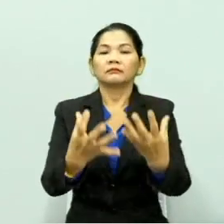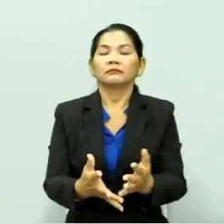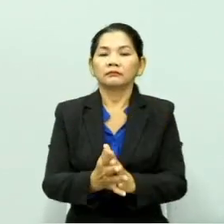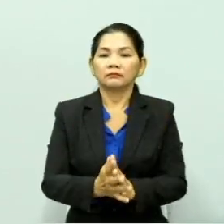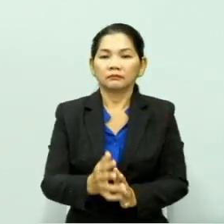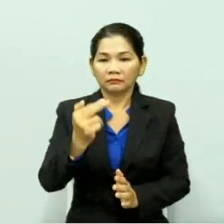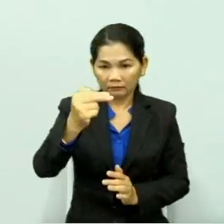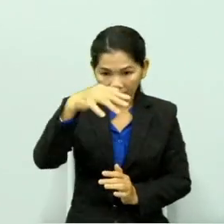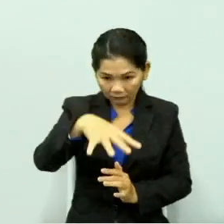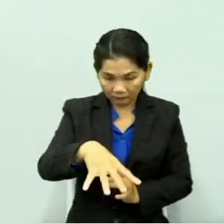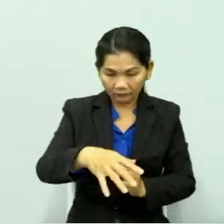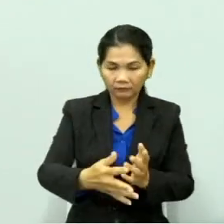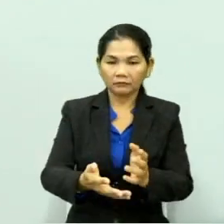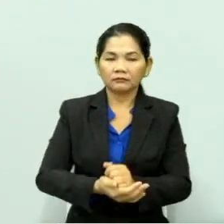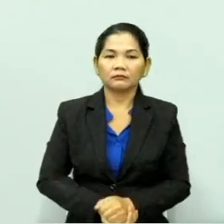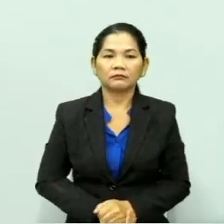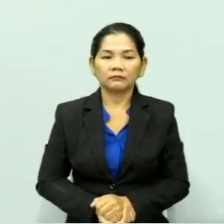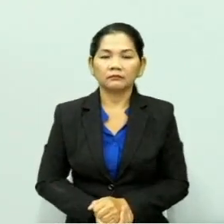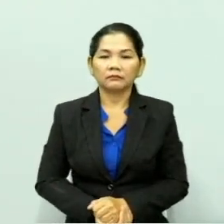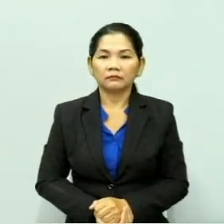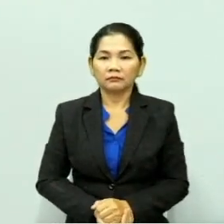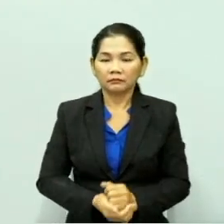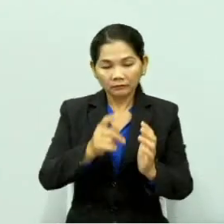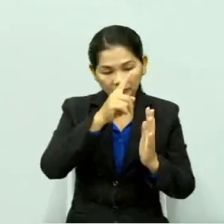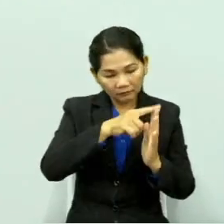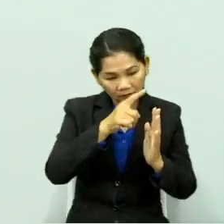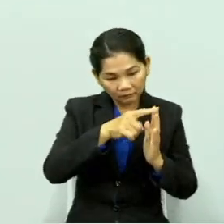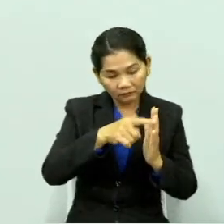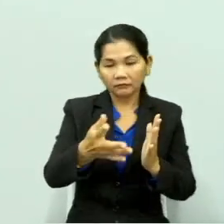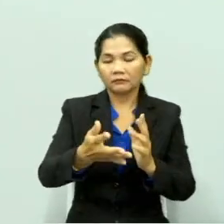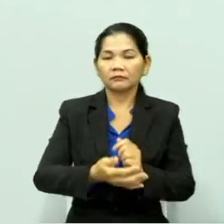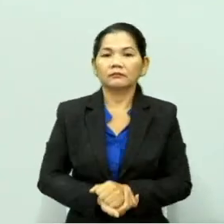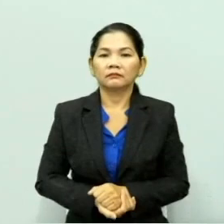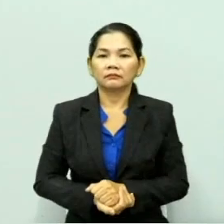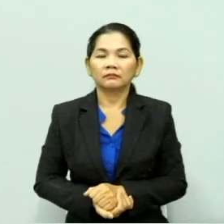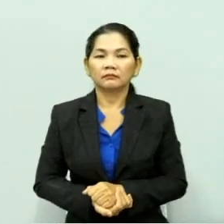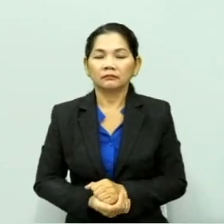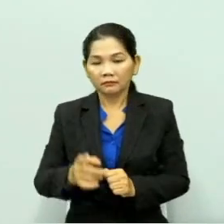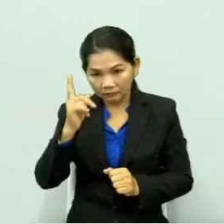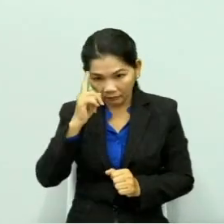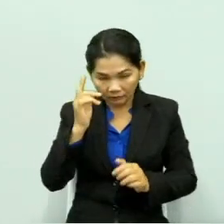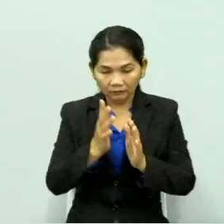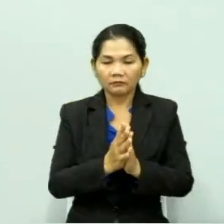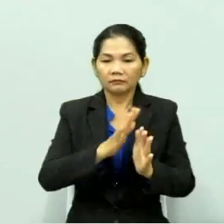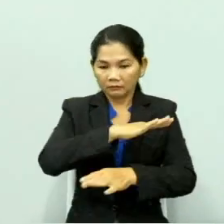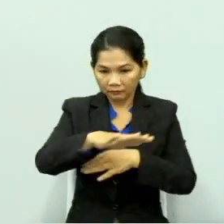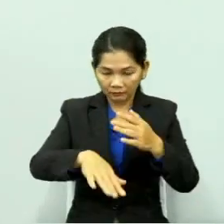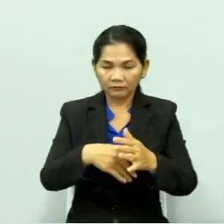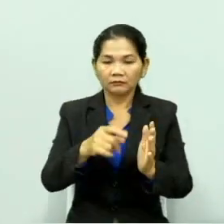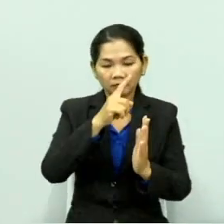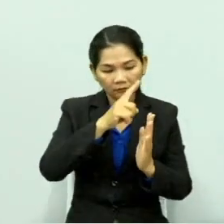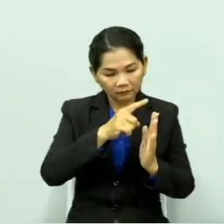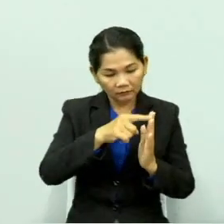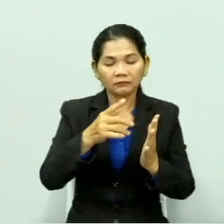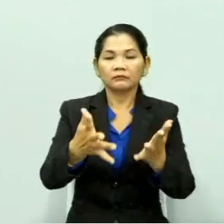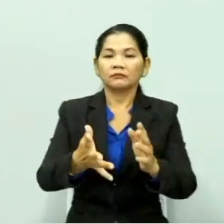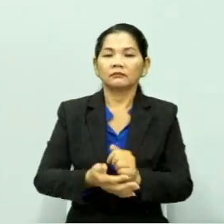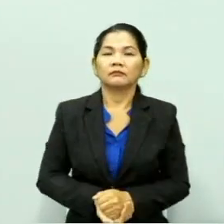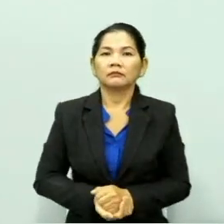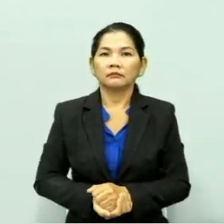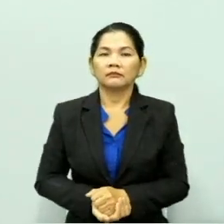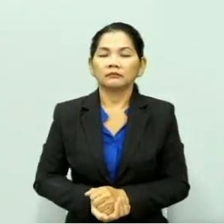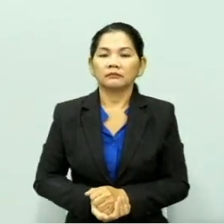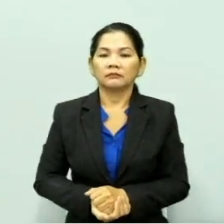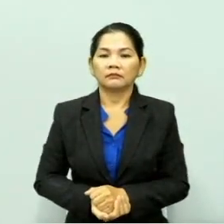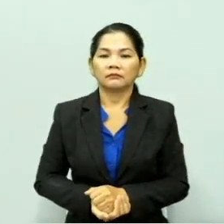lành ta con chà con miệng bàn rô hợp tế chà ta nè cừu chưa chạy tha con ta ạ khánh có bàn rô hợp rùi hay nè con á chà bù